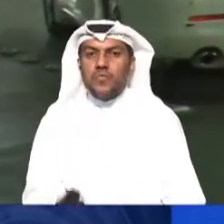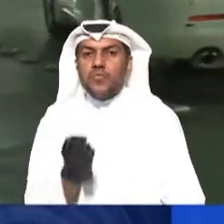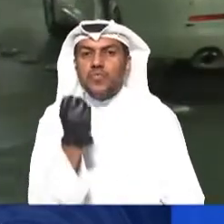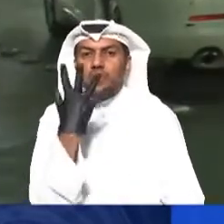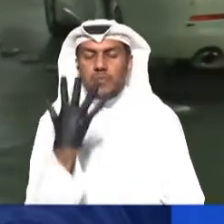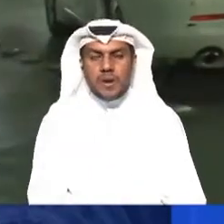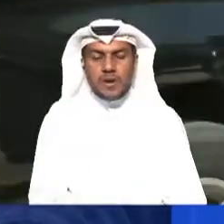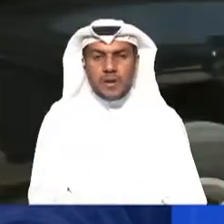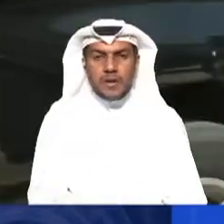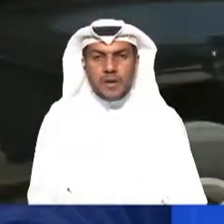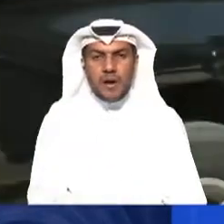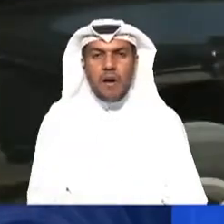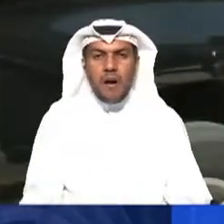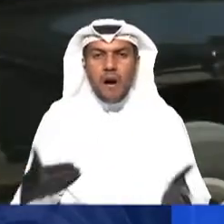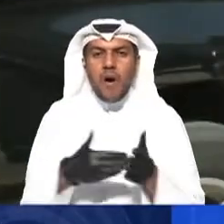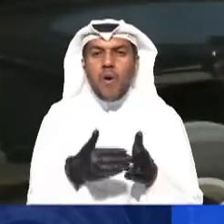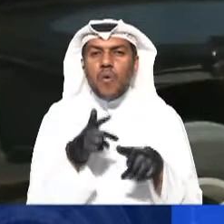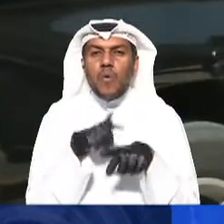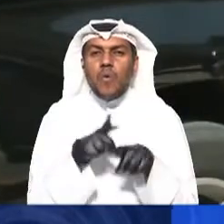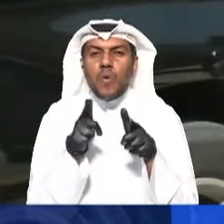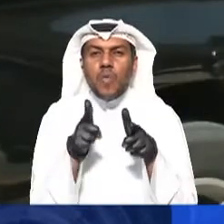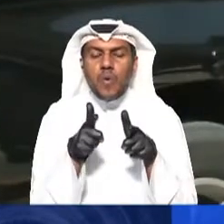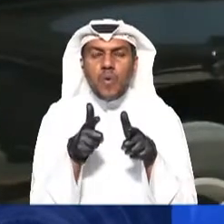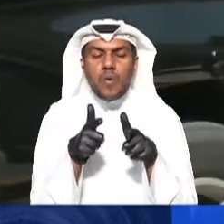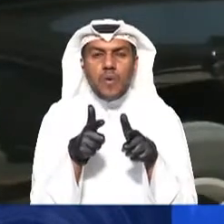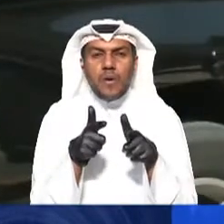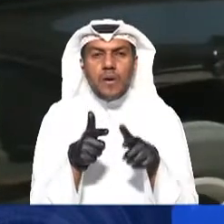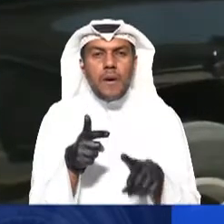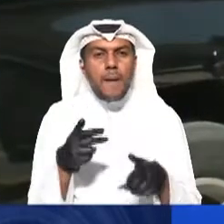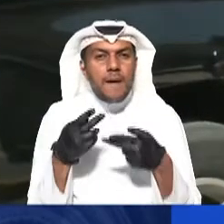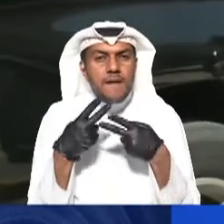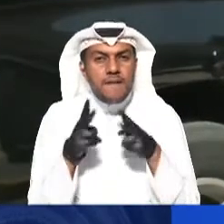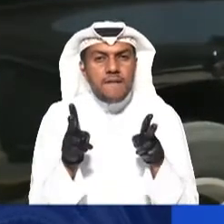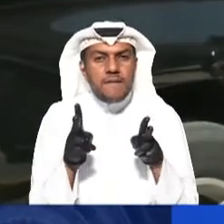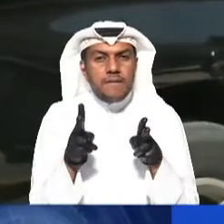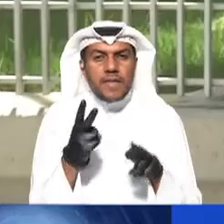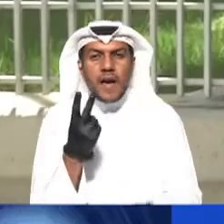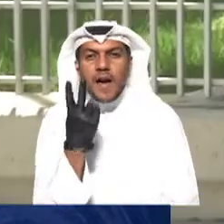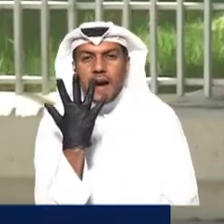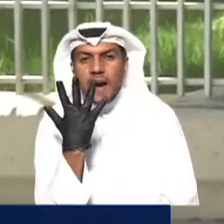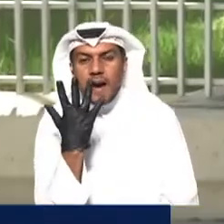وحتى الظهيرة، إلا أنها تنعدم مع بدء فترة